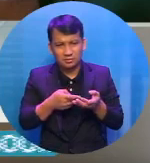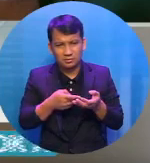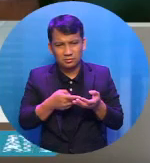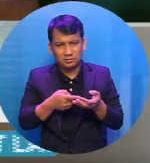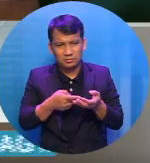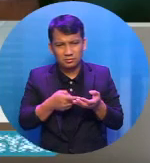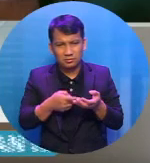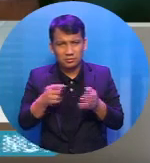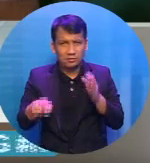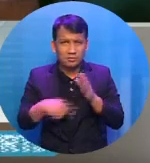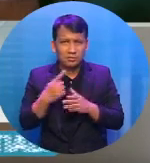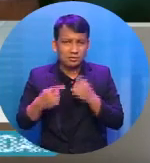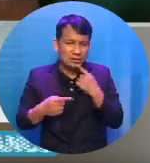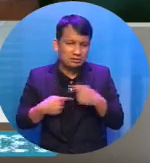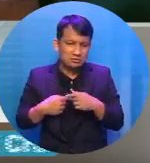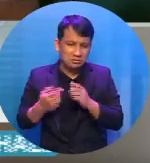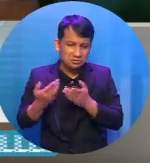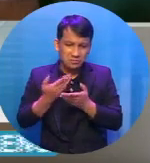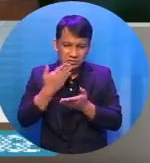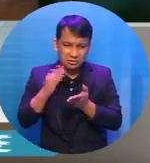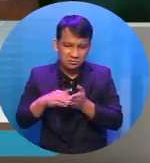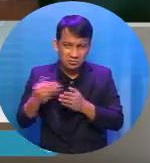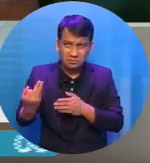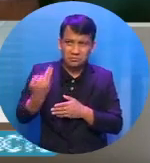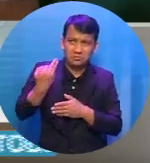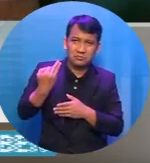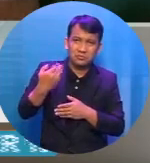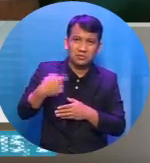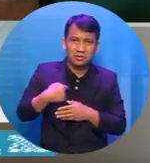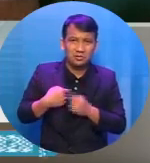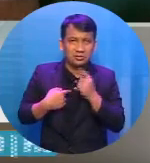eh, minsan minumura niyan ako eh. Nako.